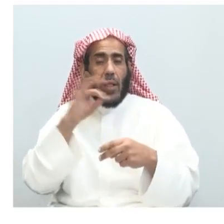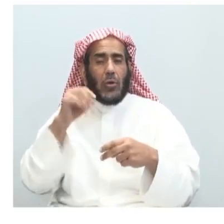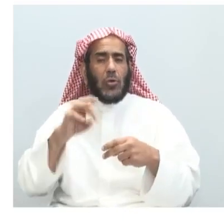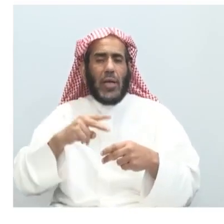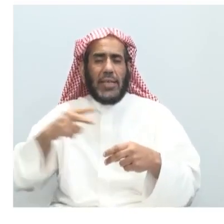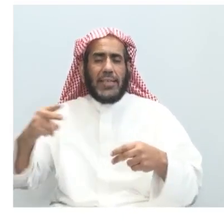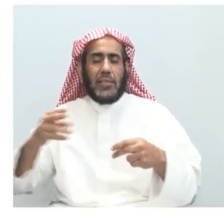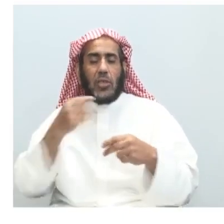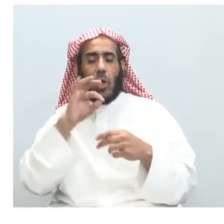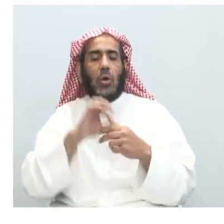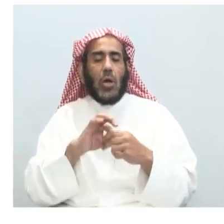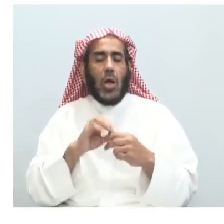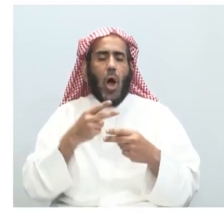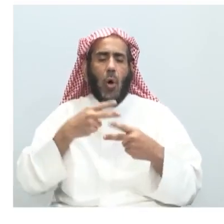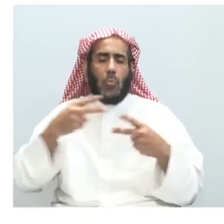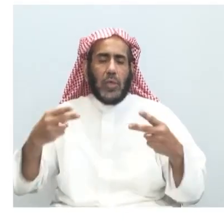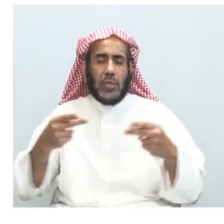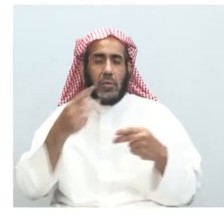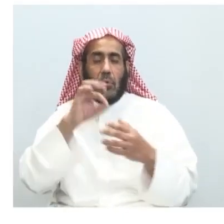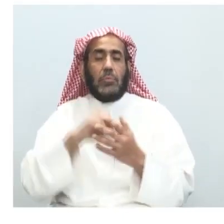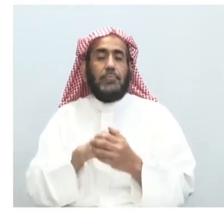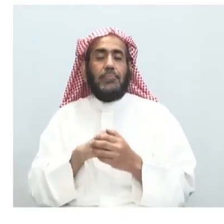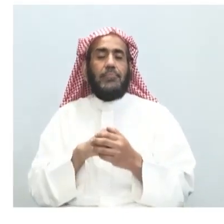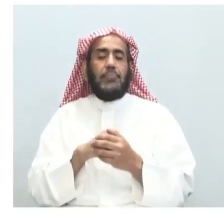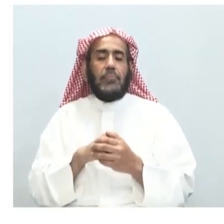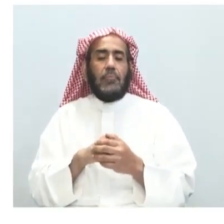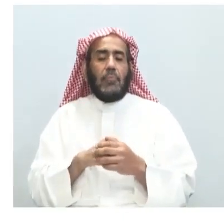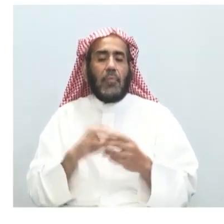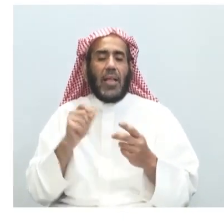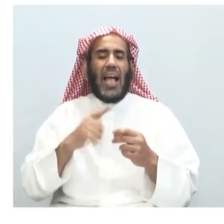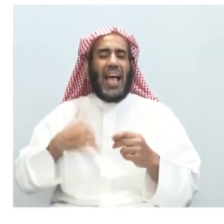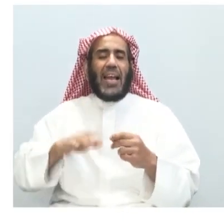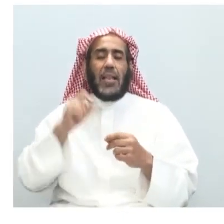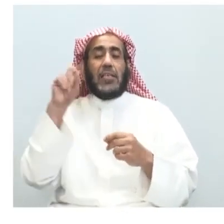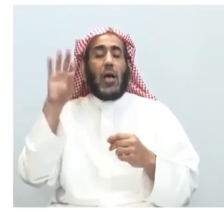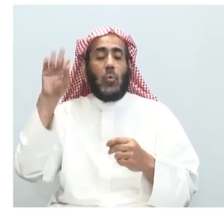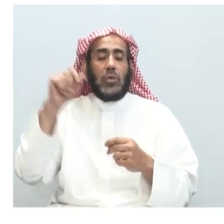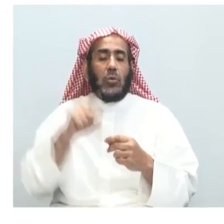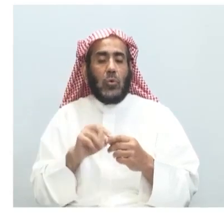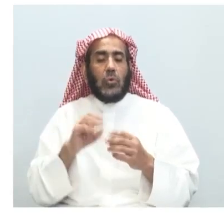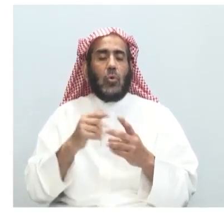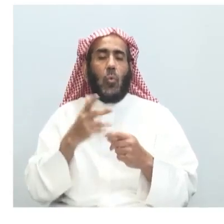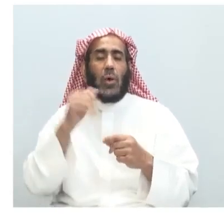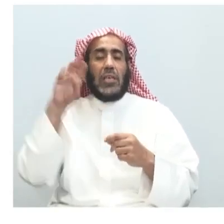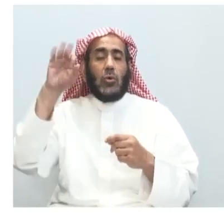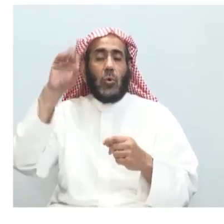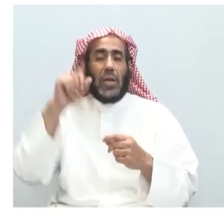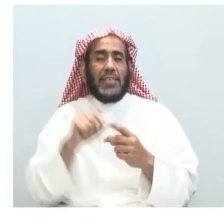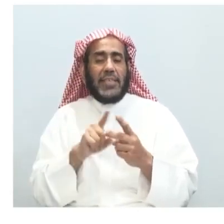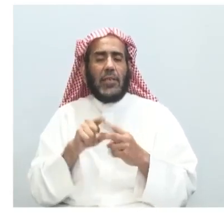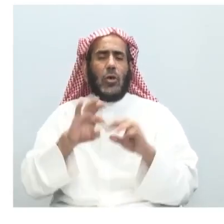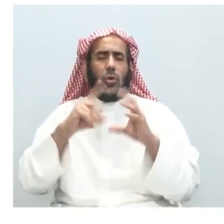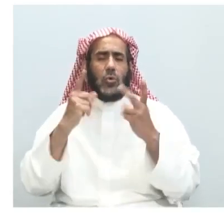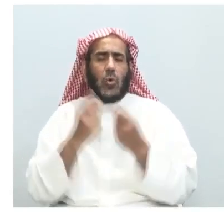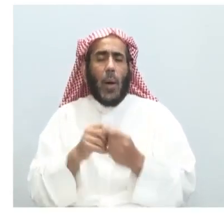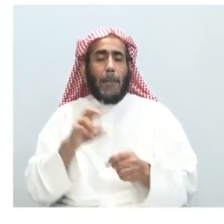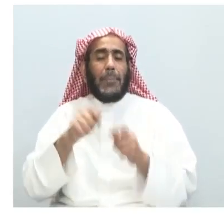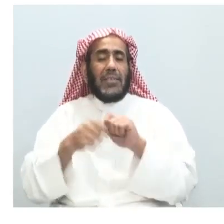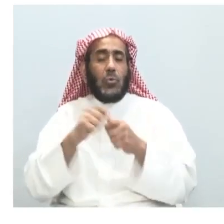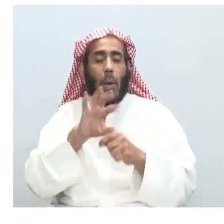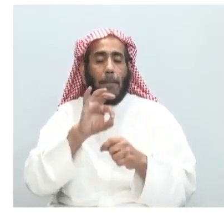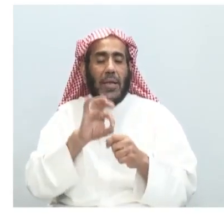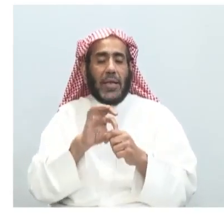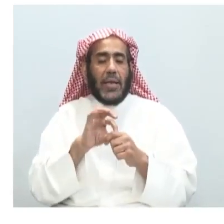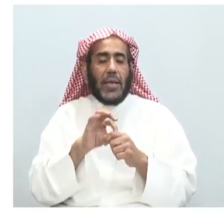عديده التسكر او متعدده التسكر النشا والسيلوز والجليكوجين جميعها مصنوعه